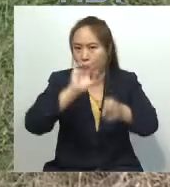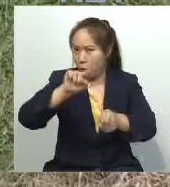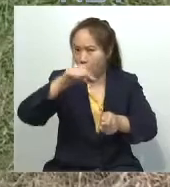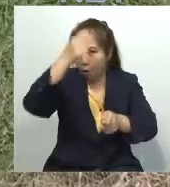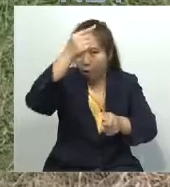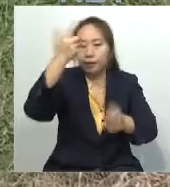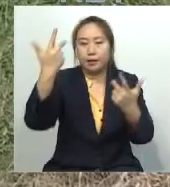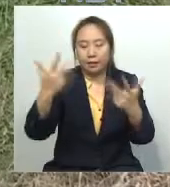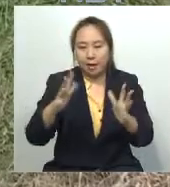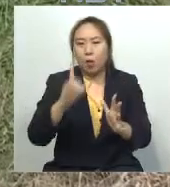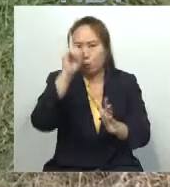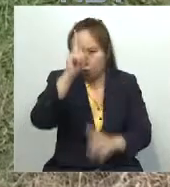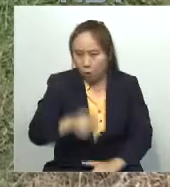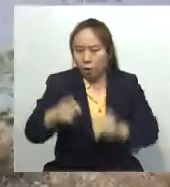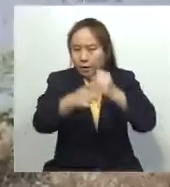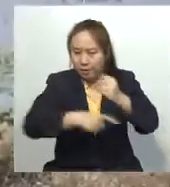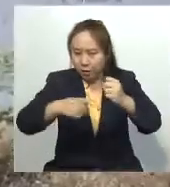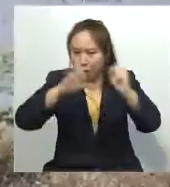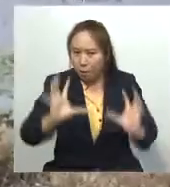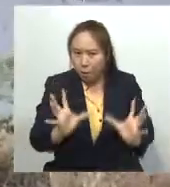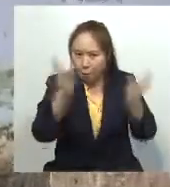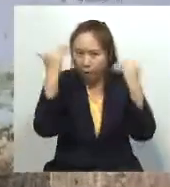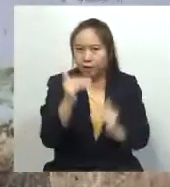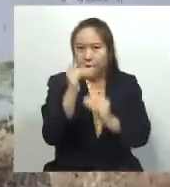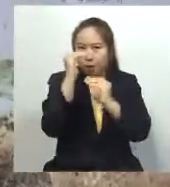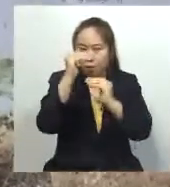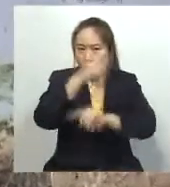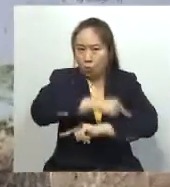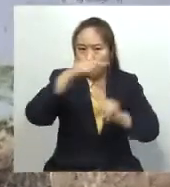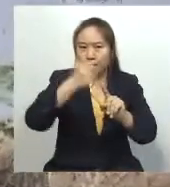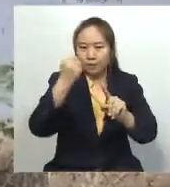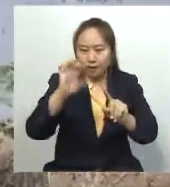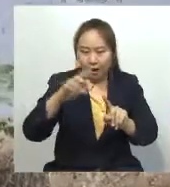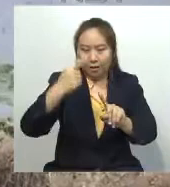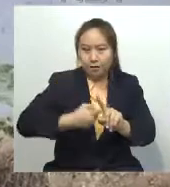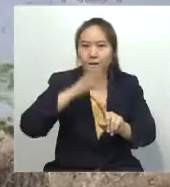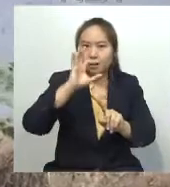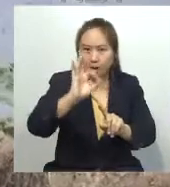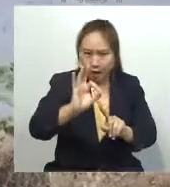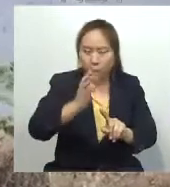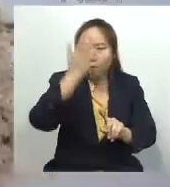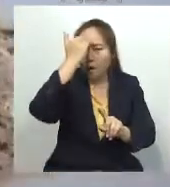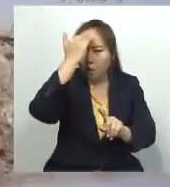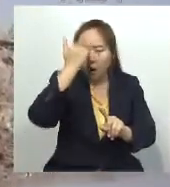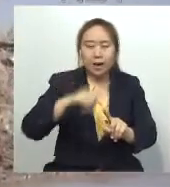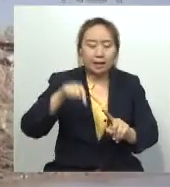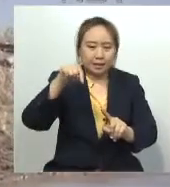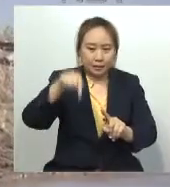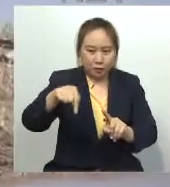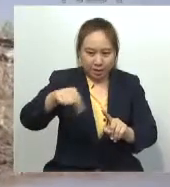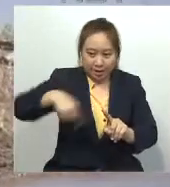นและต้องเก็บเกี่ยวให้หมดภายในวันที่15กันยายนเพราะจะได้ใช้พื้น